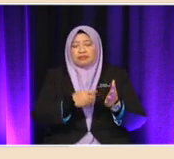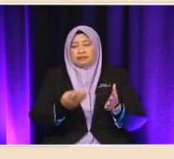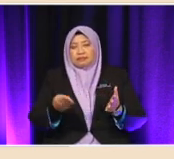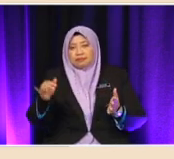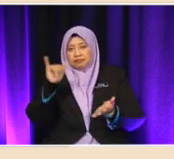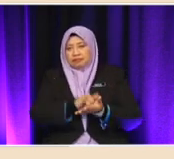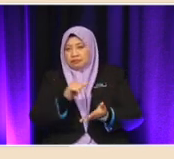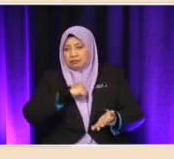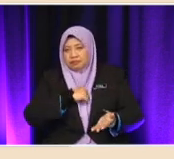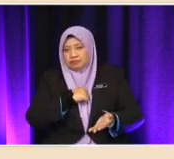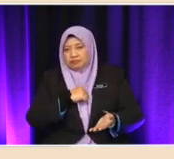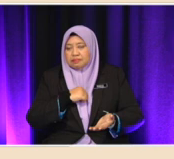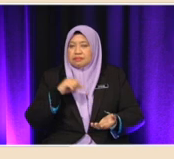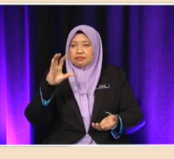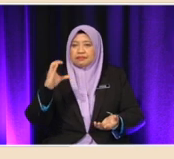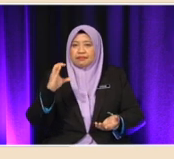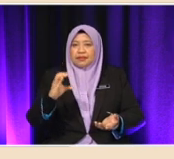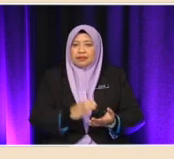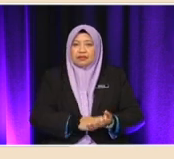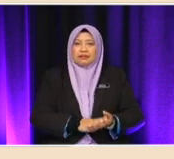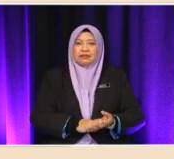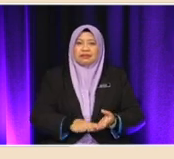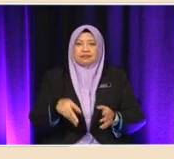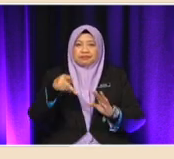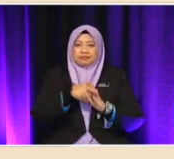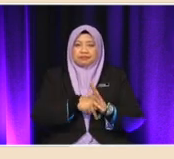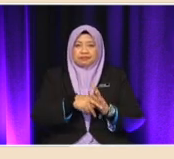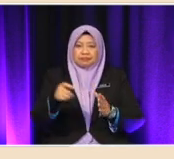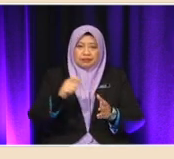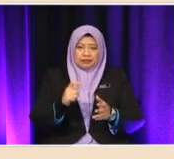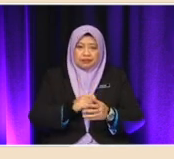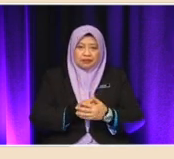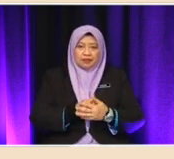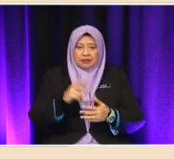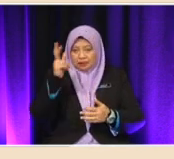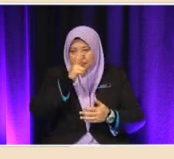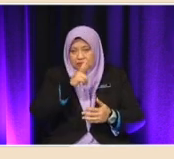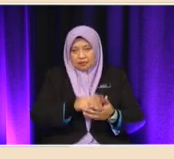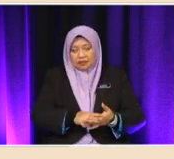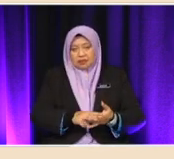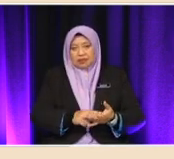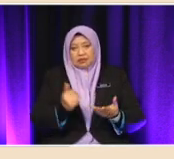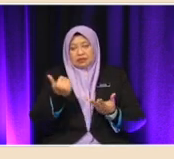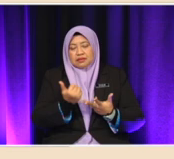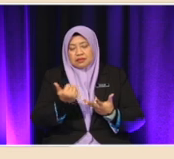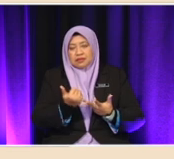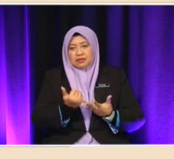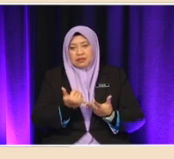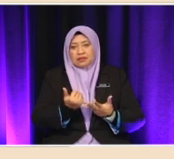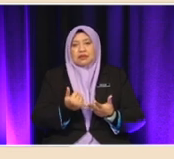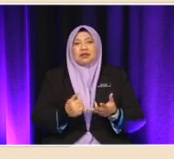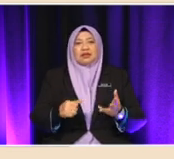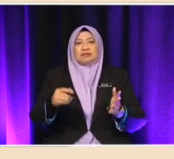a- disebabkan oleh penarikan zat Sidik oleh kerajaan dan disebabkan oleh berlakunya peningkatan teknologi